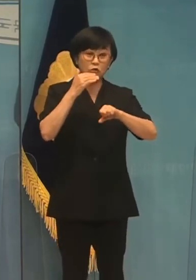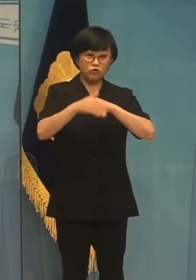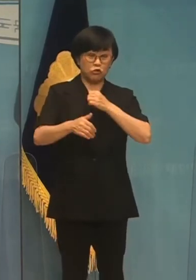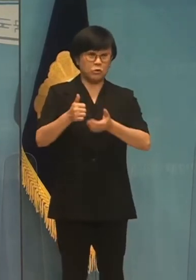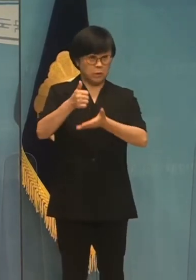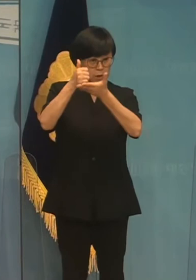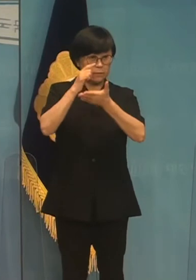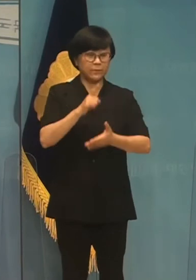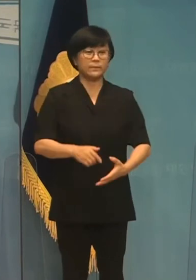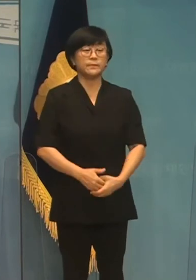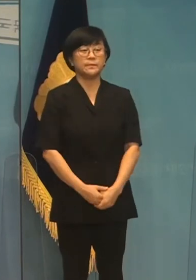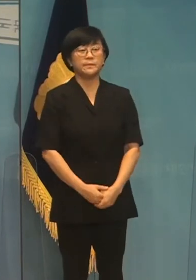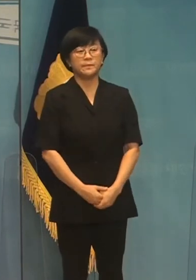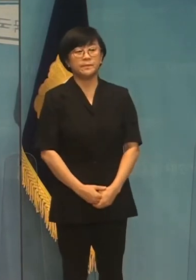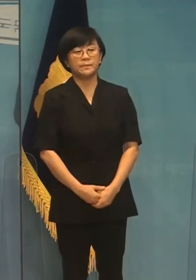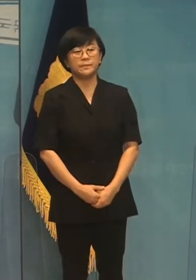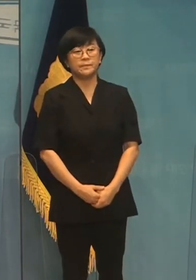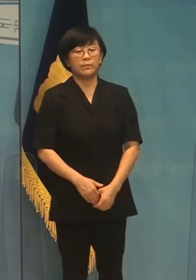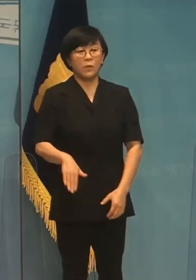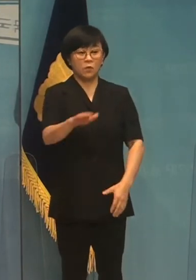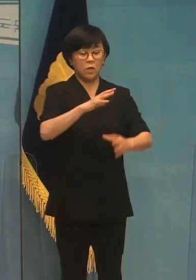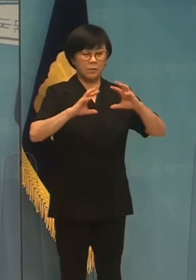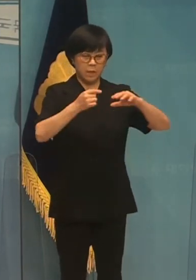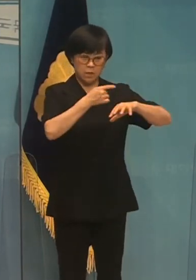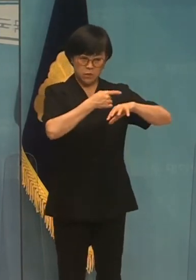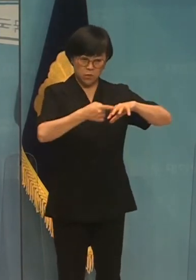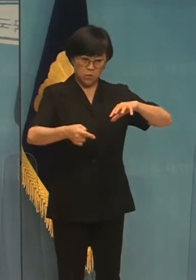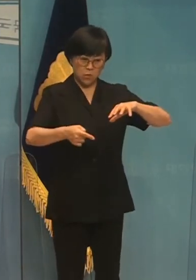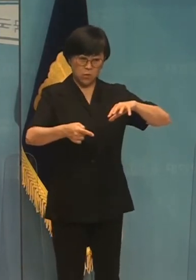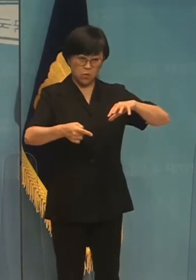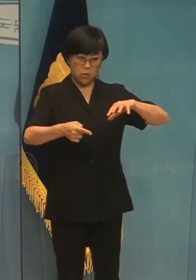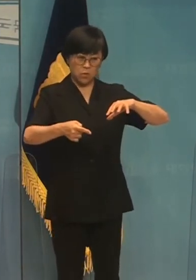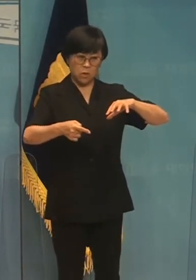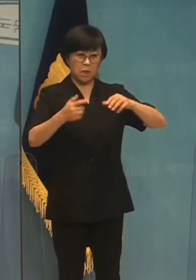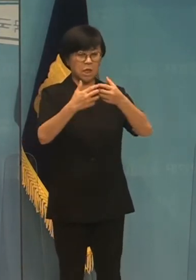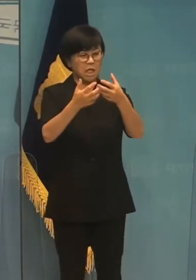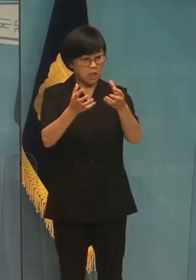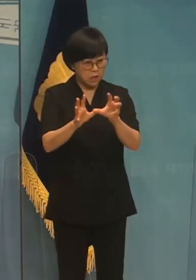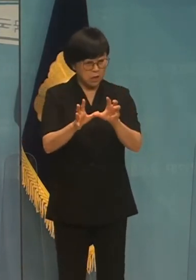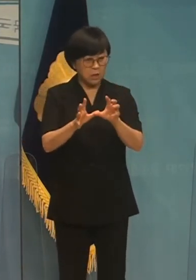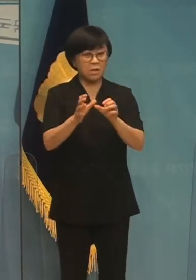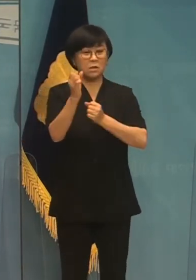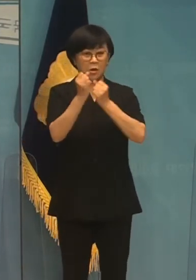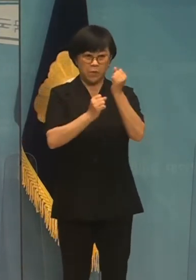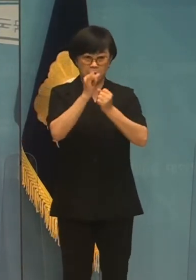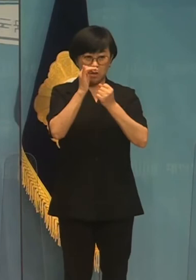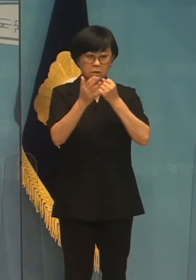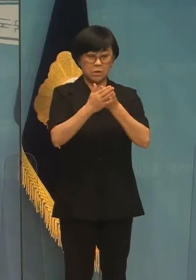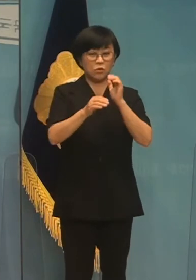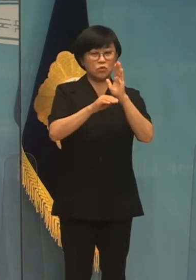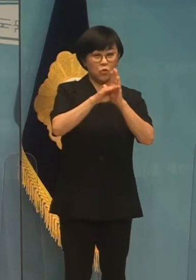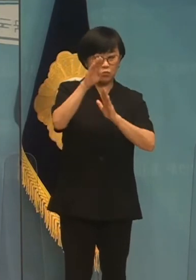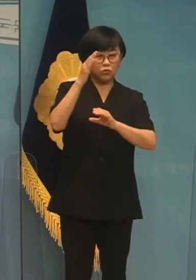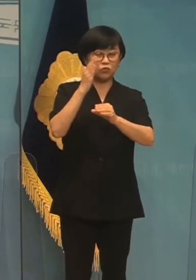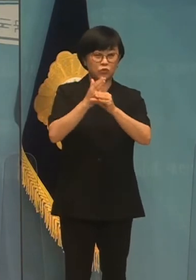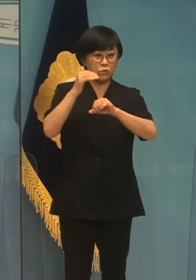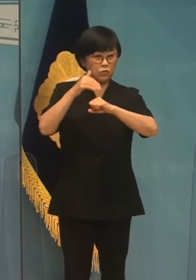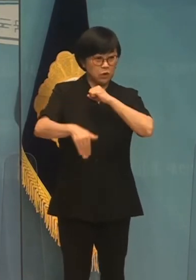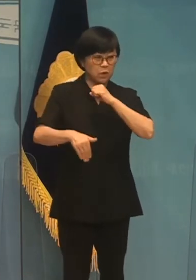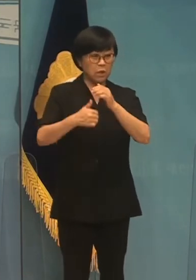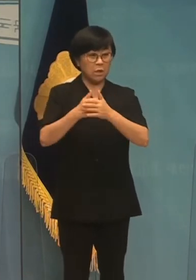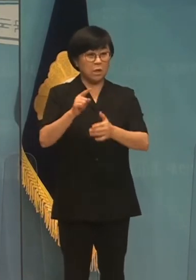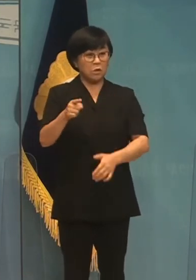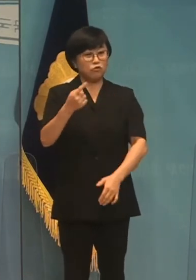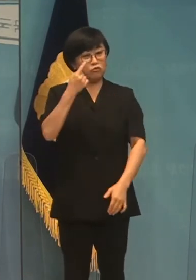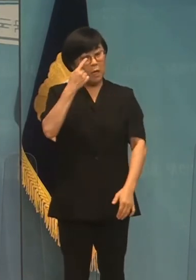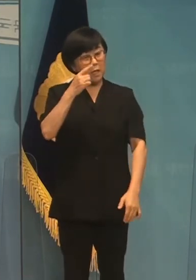노선입니다. 그래서 우리 민족끼리를 강조합니다. 한마디로 종북 주사파는